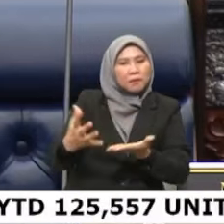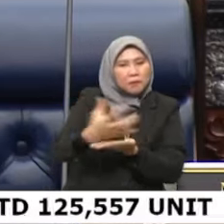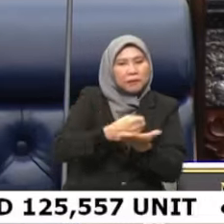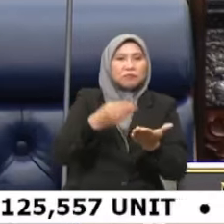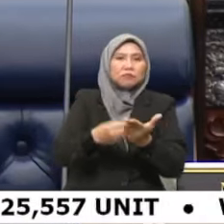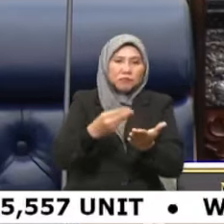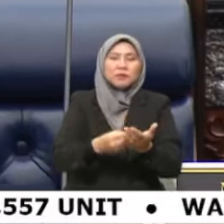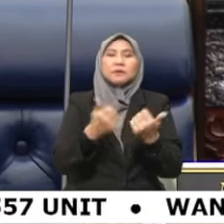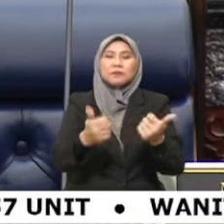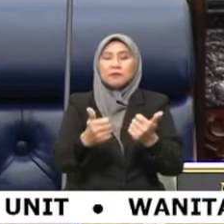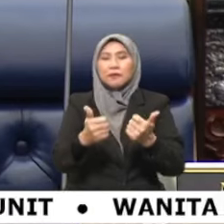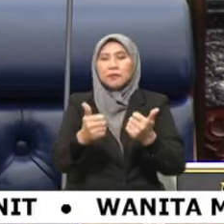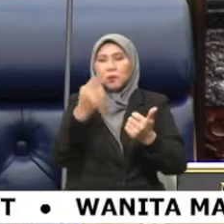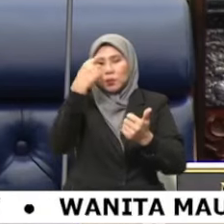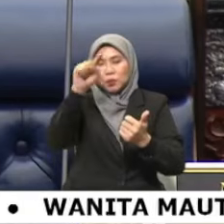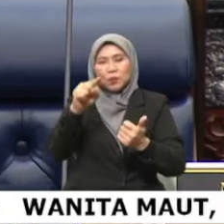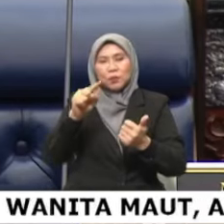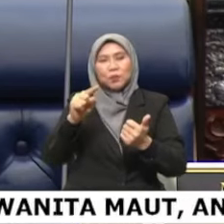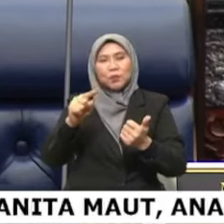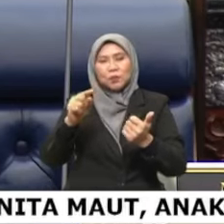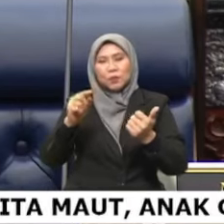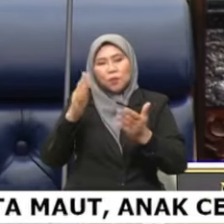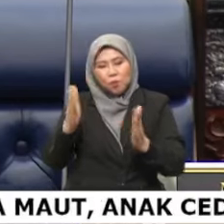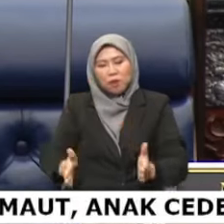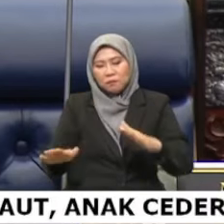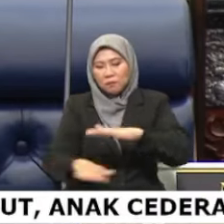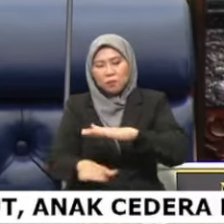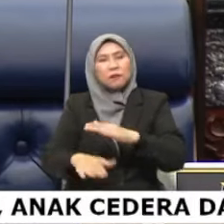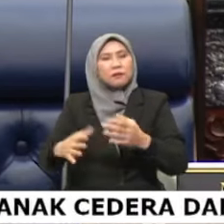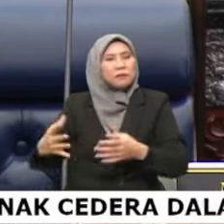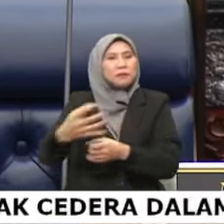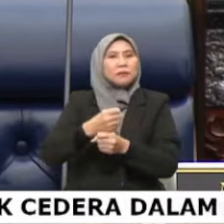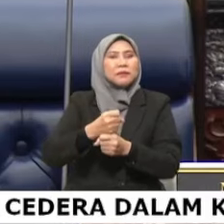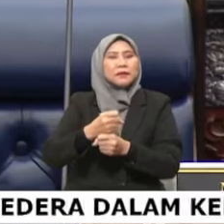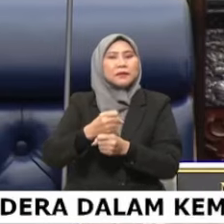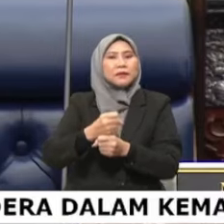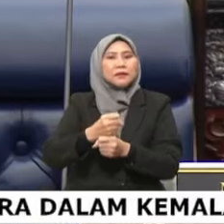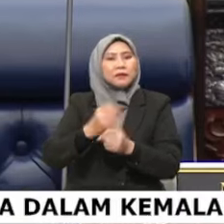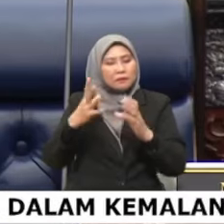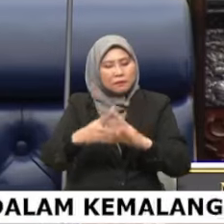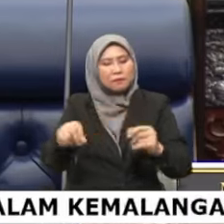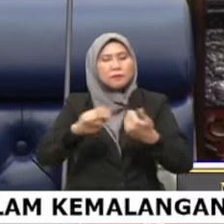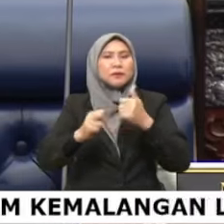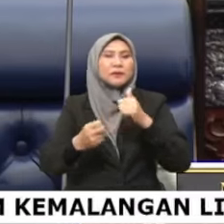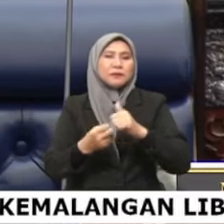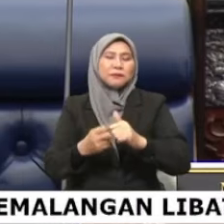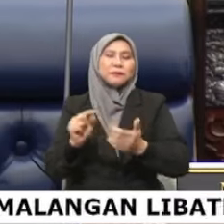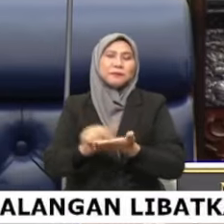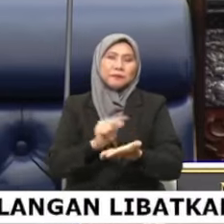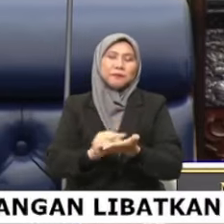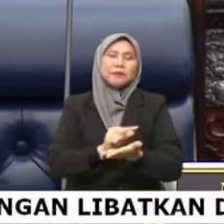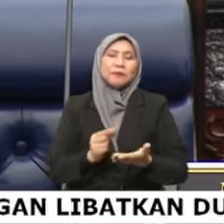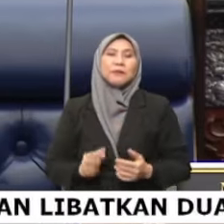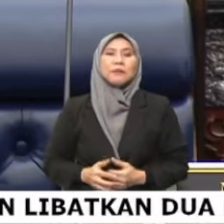sudah ada acara pendapatan mereka untuk menyelesaikan masalah. Jangan korang